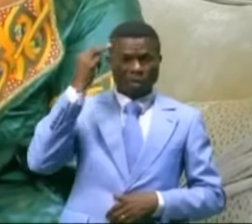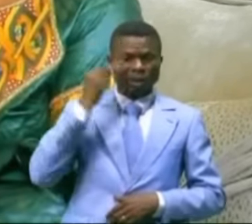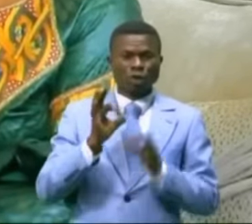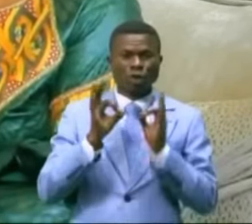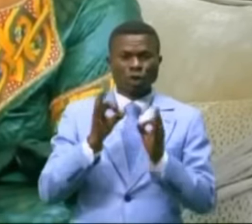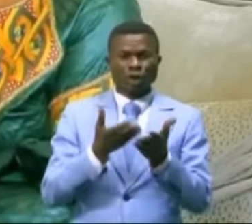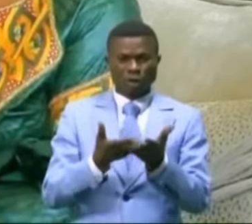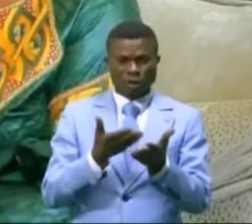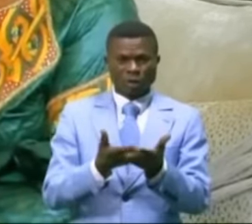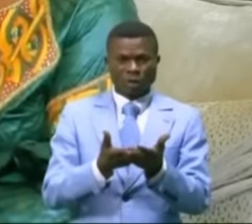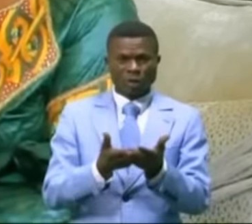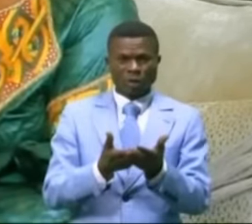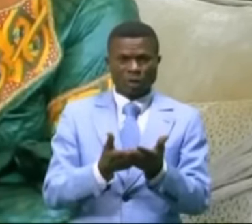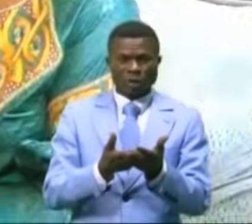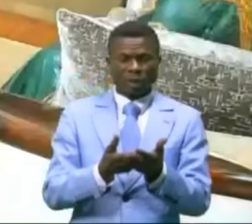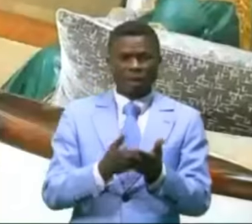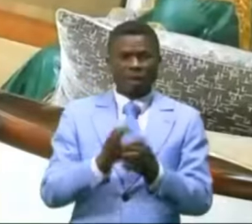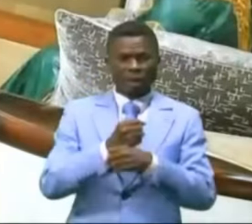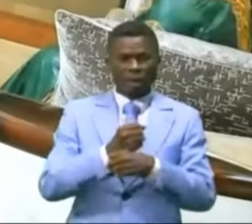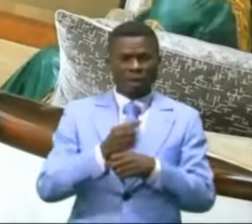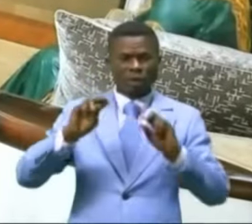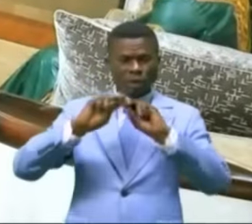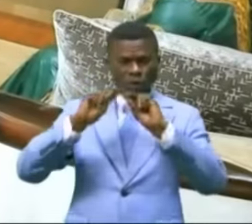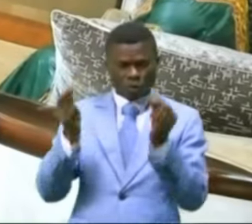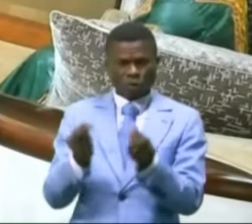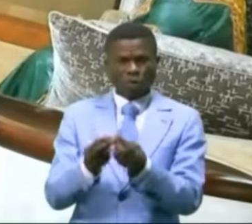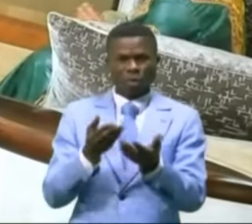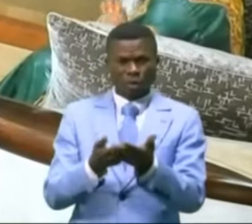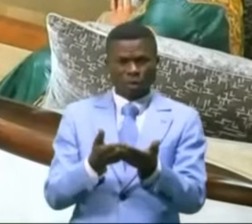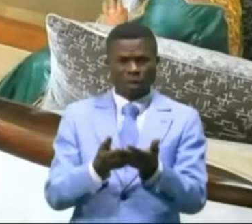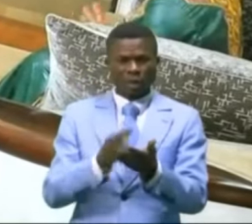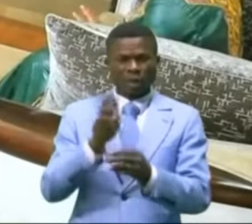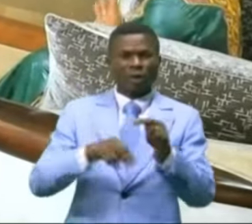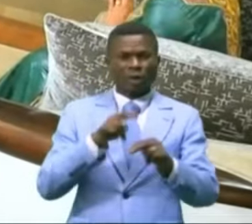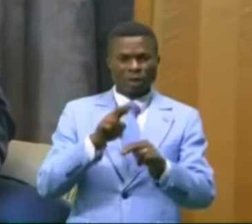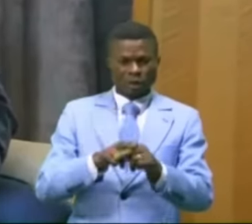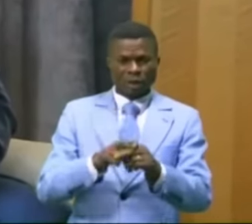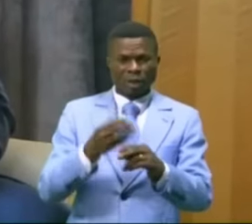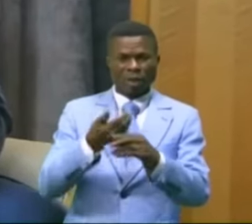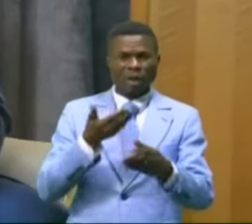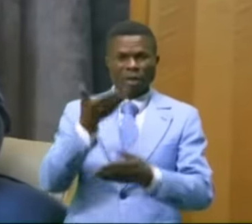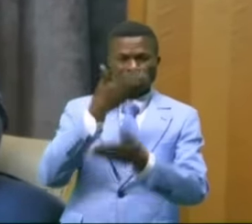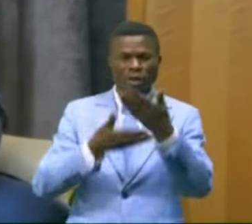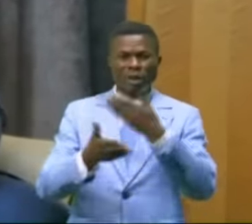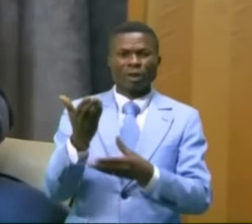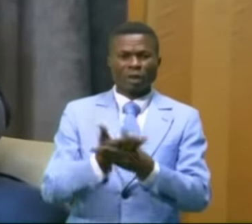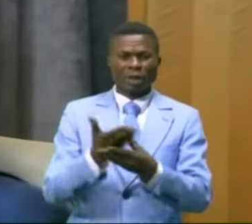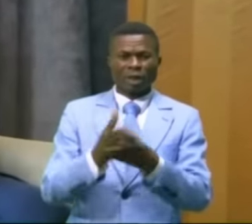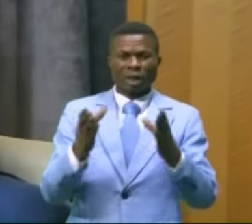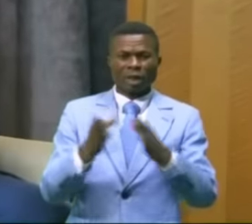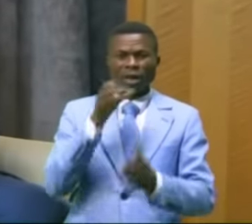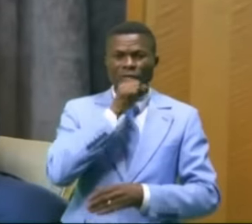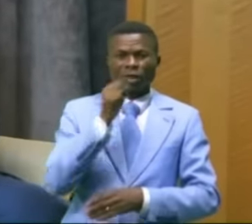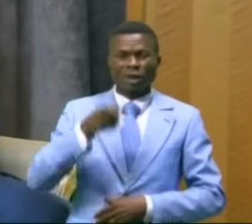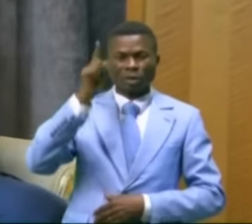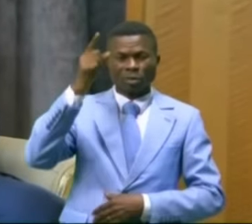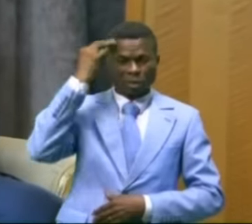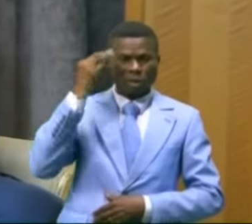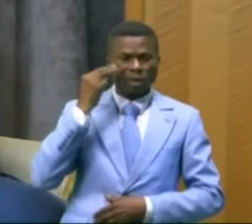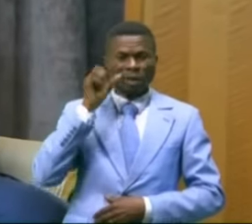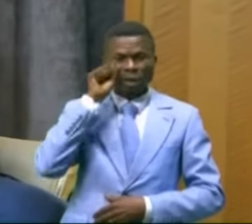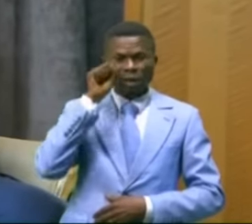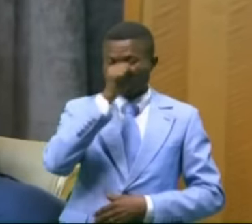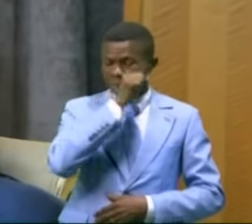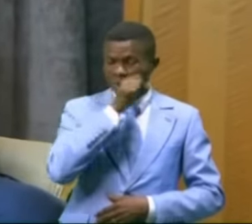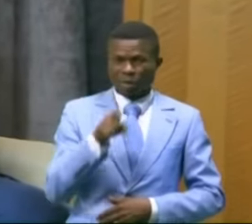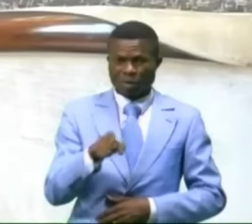Suminwa Tuluka constitue son équipe, quoi de plus normal avant la remise reprise avec son prédécesseur Jean-Michel